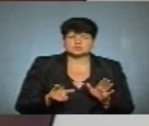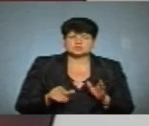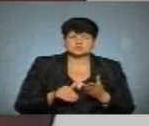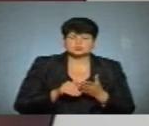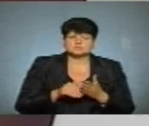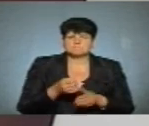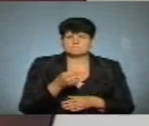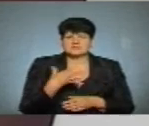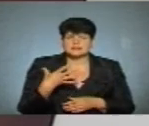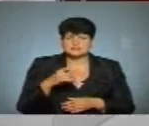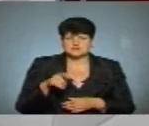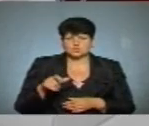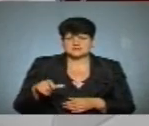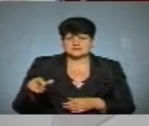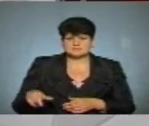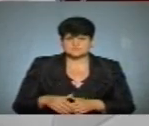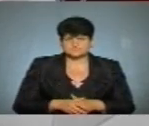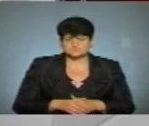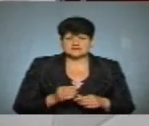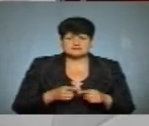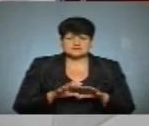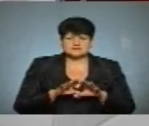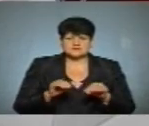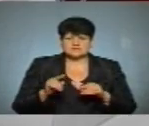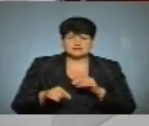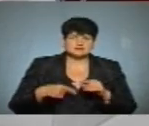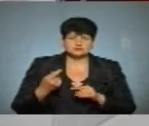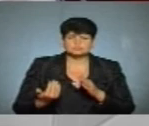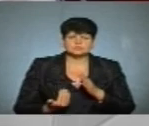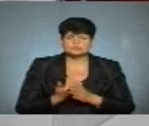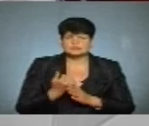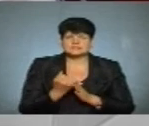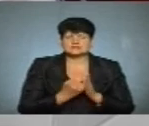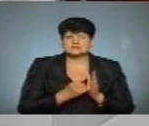долучилися 15 осіб. На цьому у мене все. Наступний випуск новин на